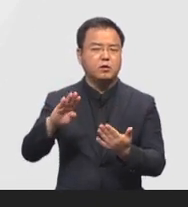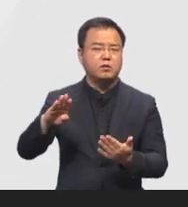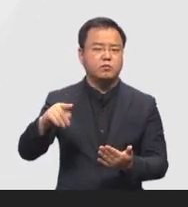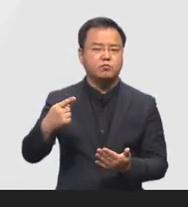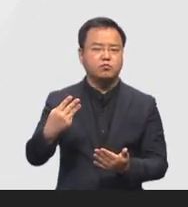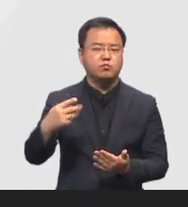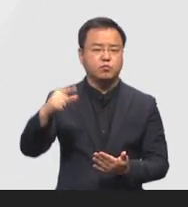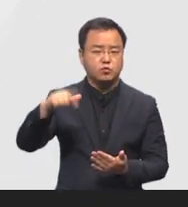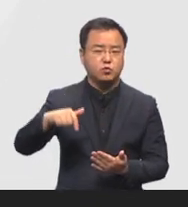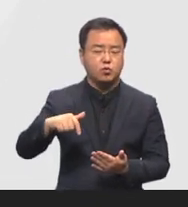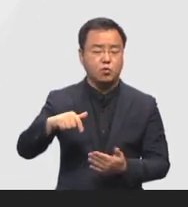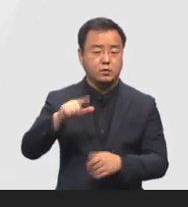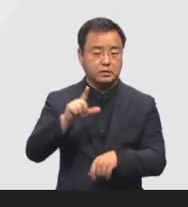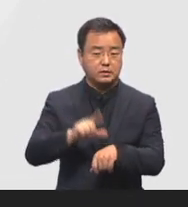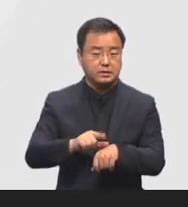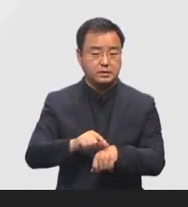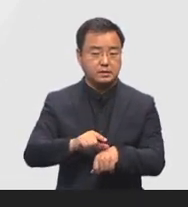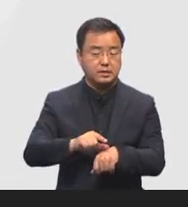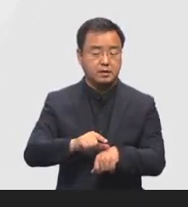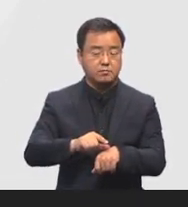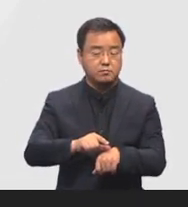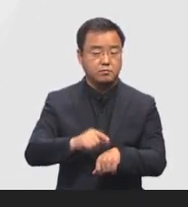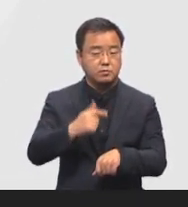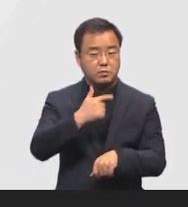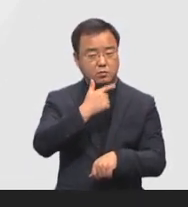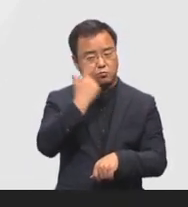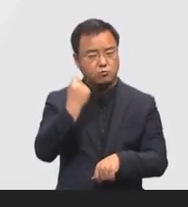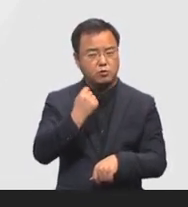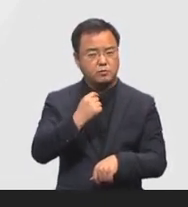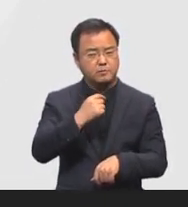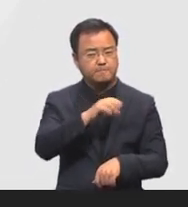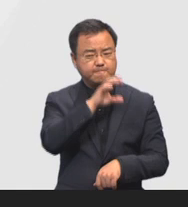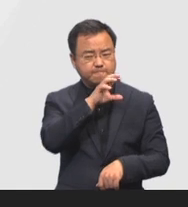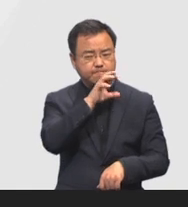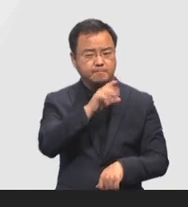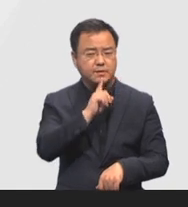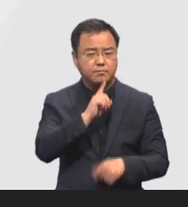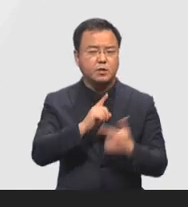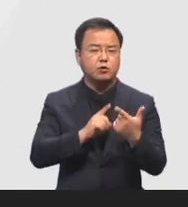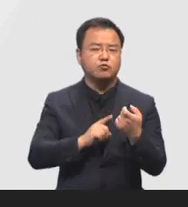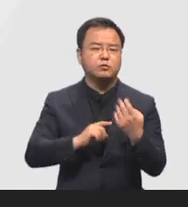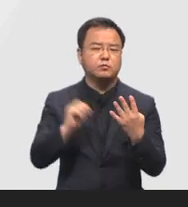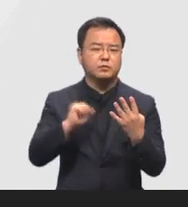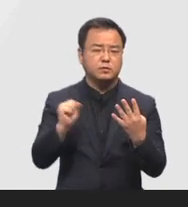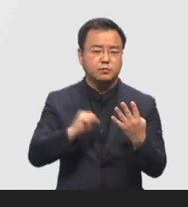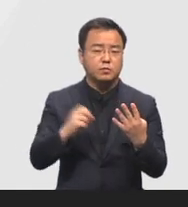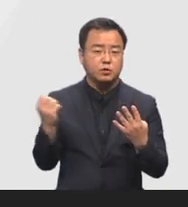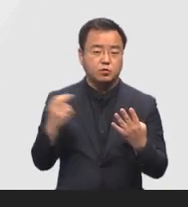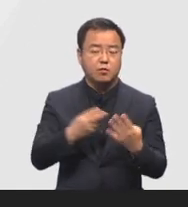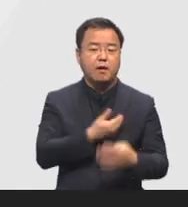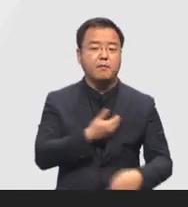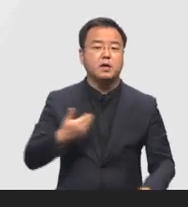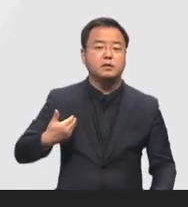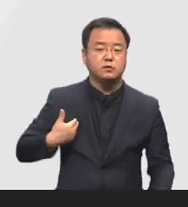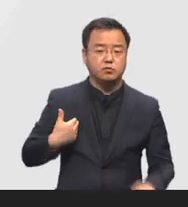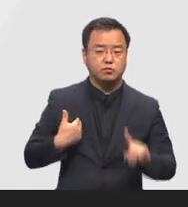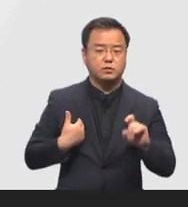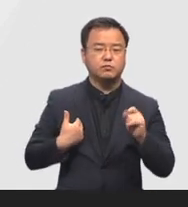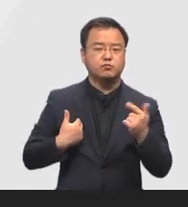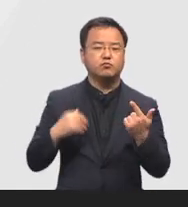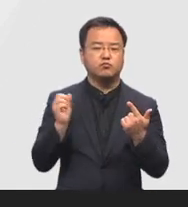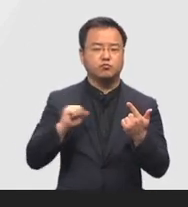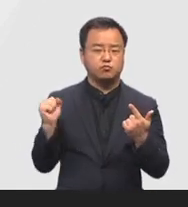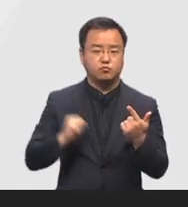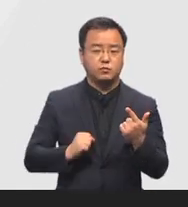대해 불만족스럽다는 응답은 약 64%에 달했고 만족스럽다는 응답은 약 16%에